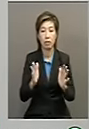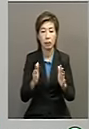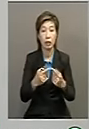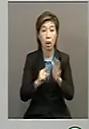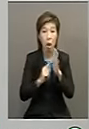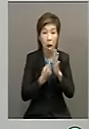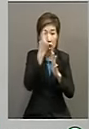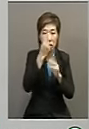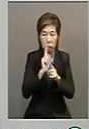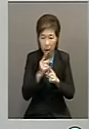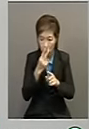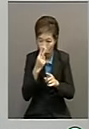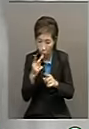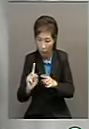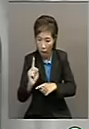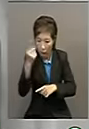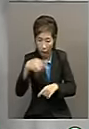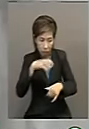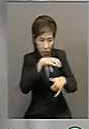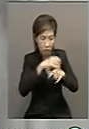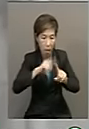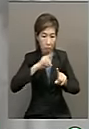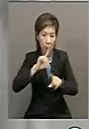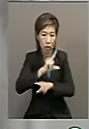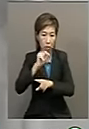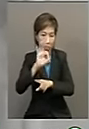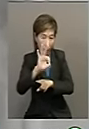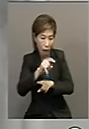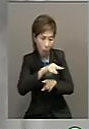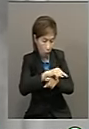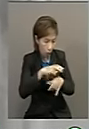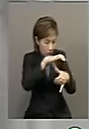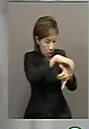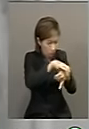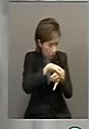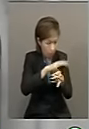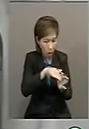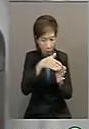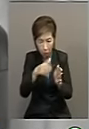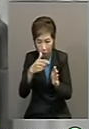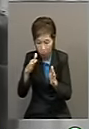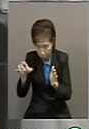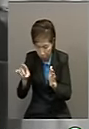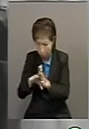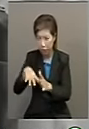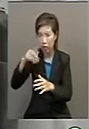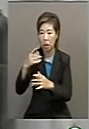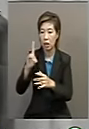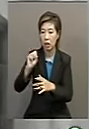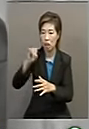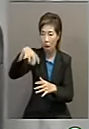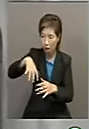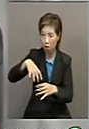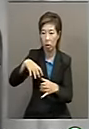วนจะเริ่มตั้งแต่ไปจับกุมตัววันแรก29สิงหาคมแล้วไล่เรียงไปเรื่อยๆทีละลำดับจนมาถึงการควบคุมตัวที่